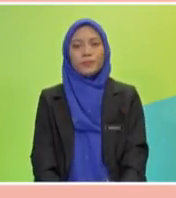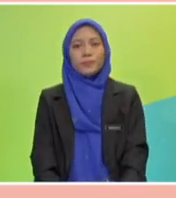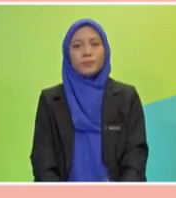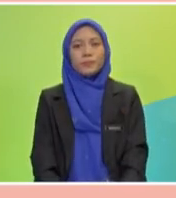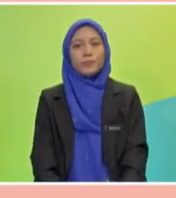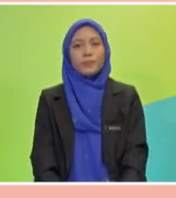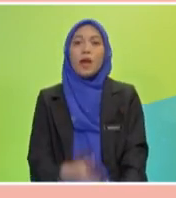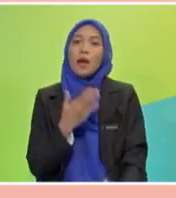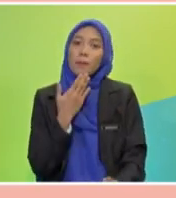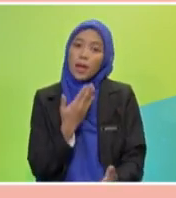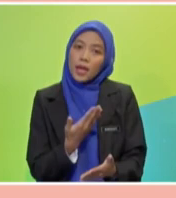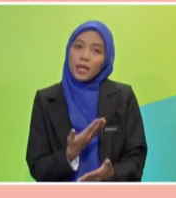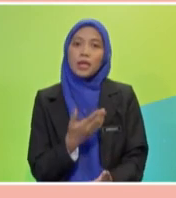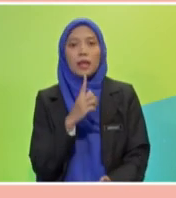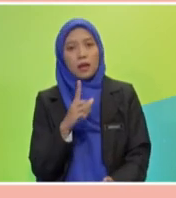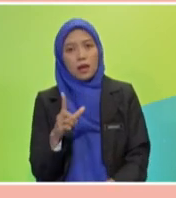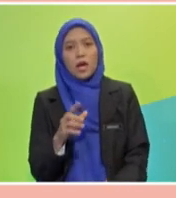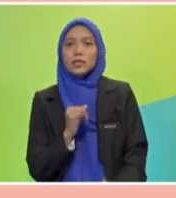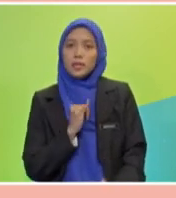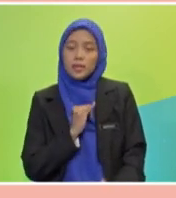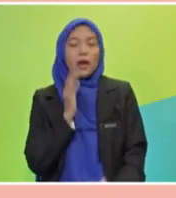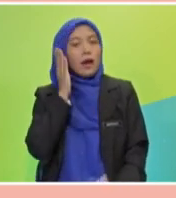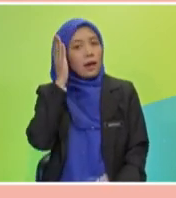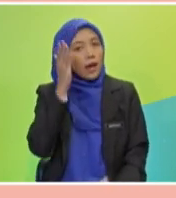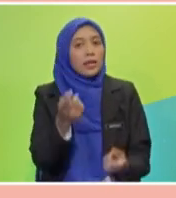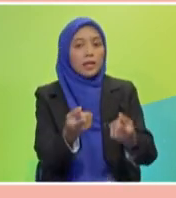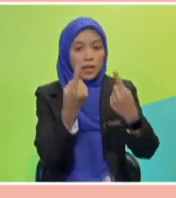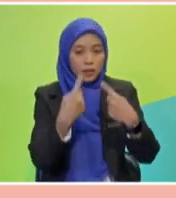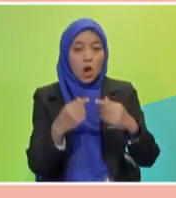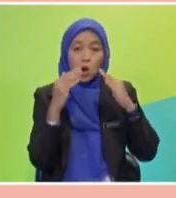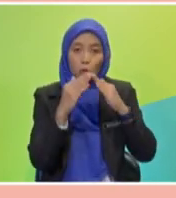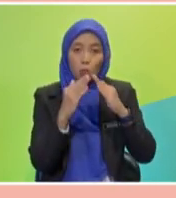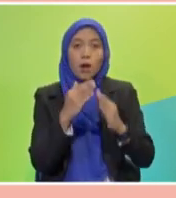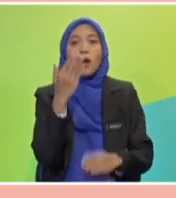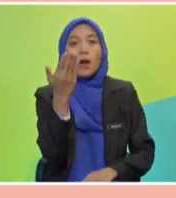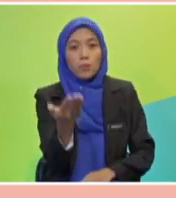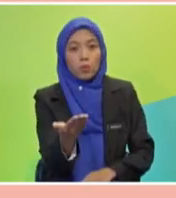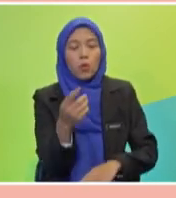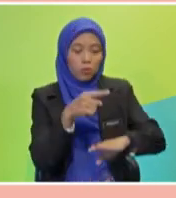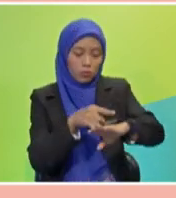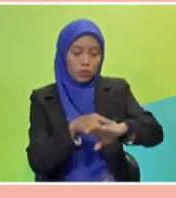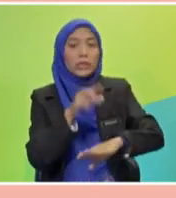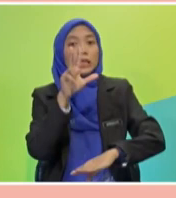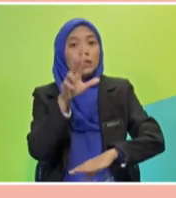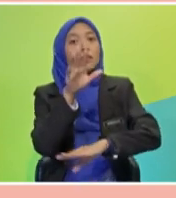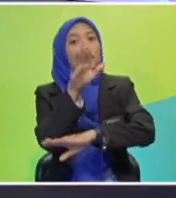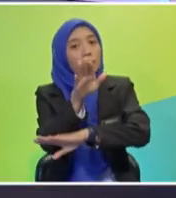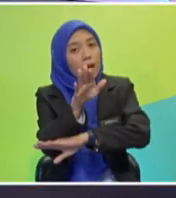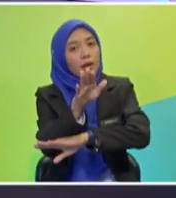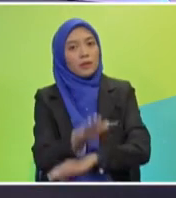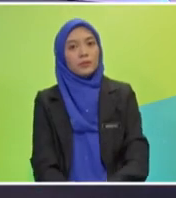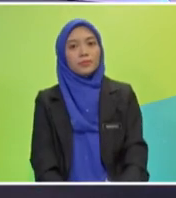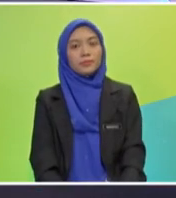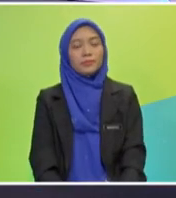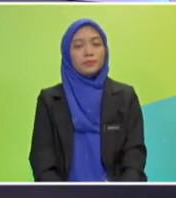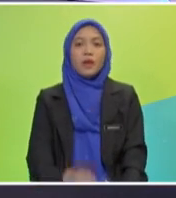menjawab, "Baiklah Cassandra, saya akan datang ke rumah kamu pada pukul 3 petang." Ya, kalau biasanya